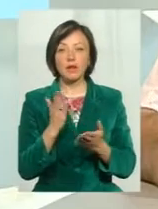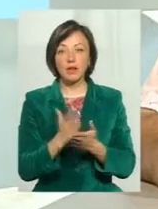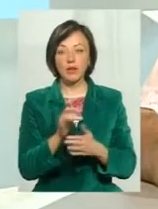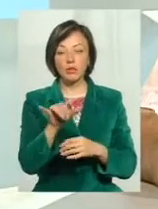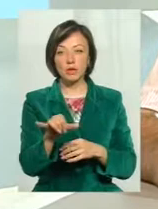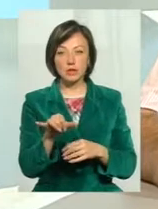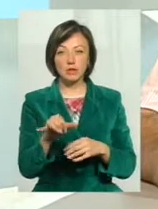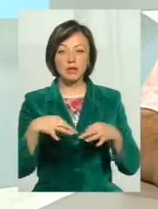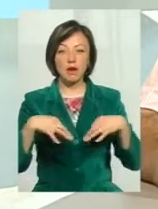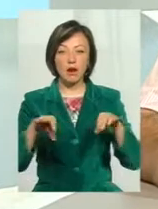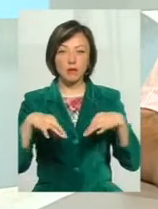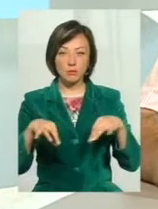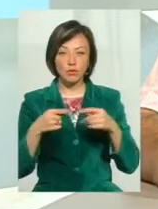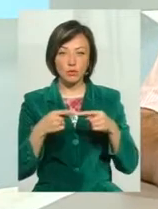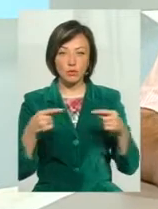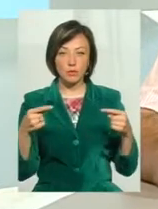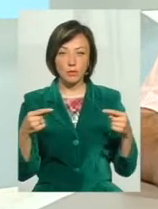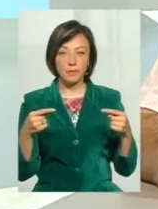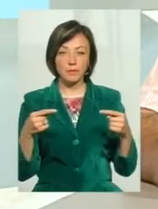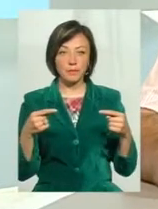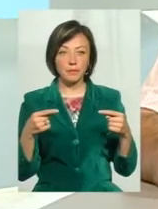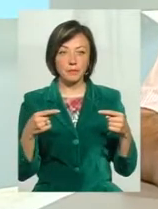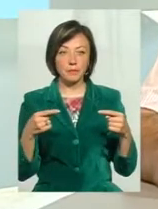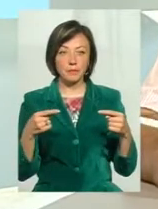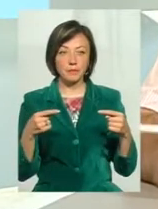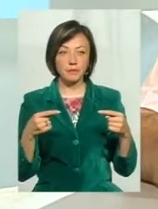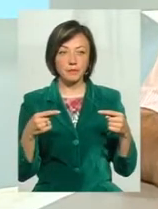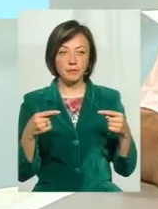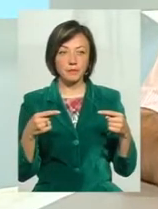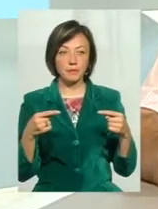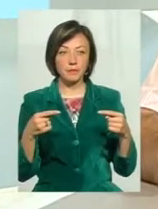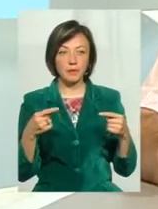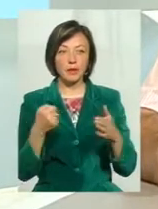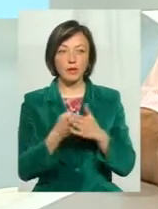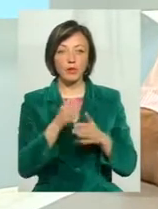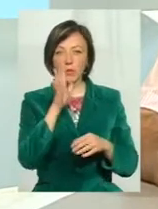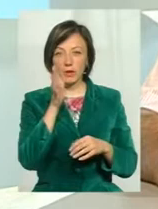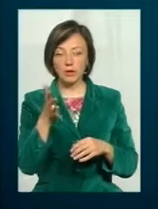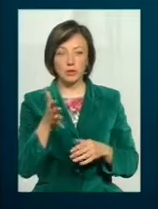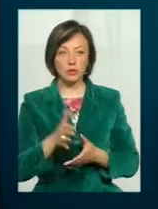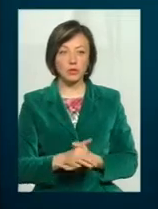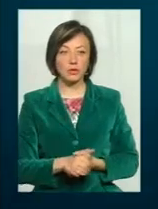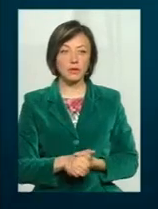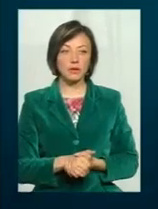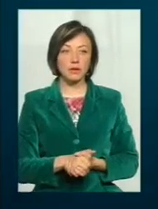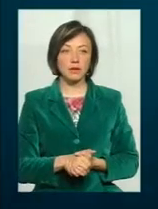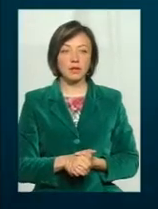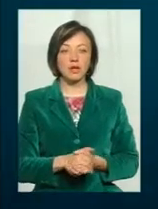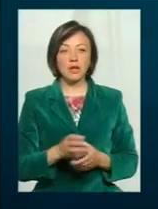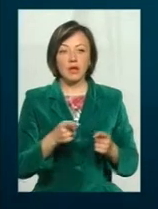них у володінні транспортних засобів, які до 5 років, скажімо так, які